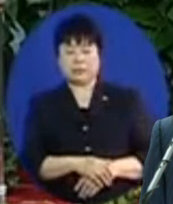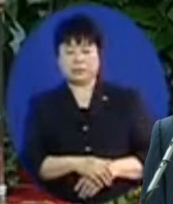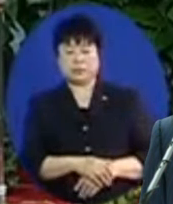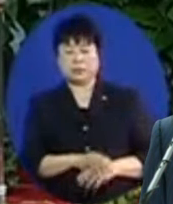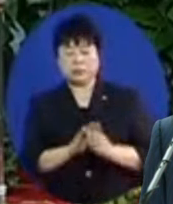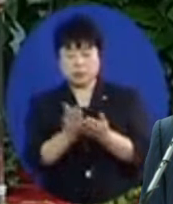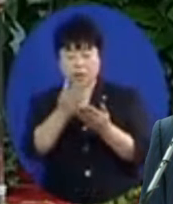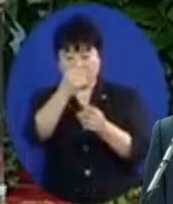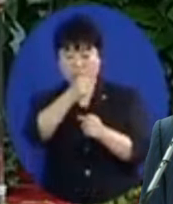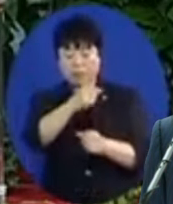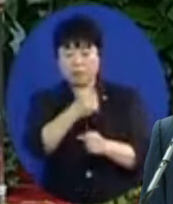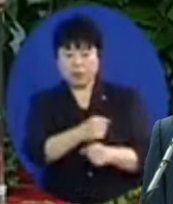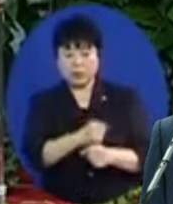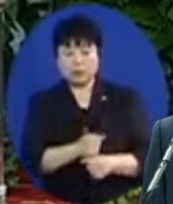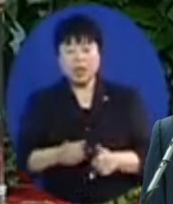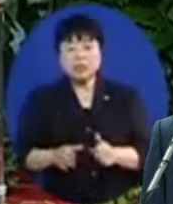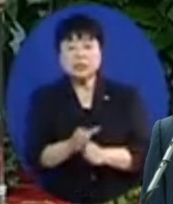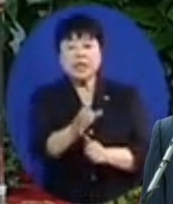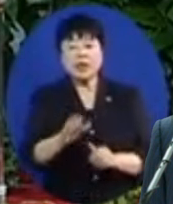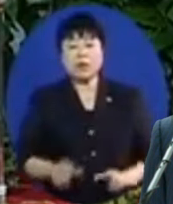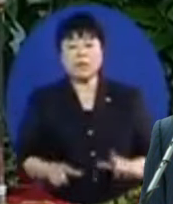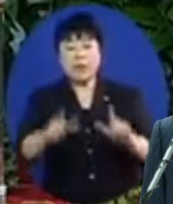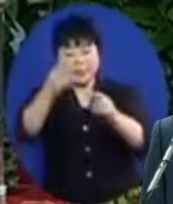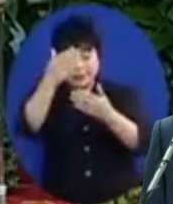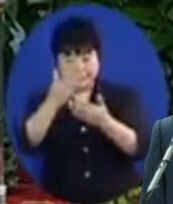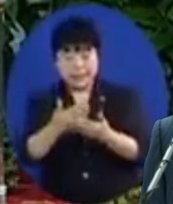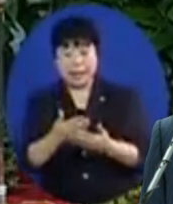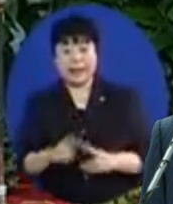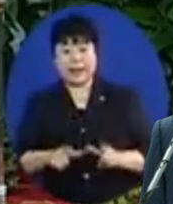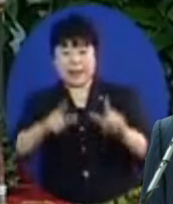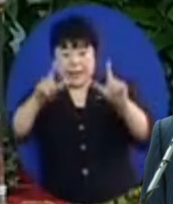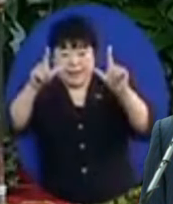책을 지었던 것입니다. 사형을 받는 날 당일에